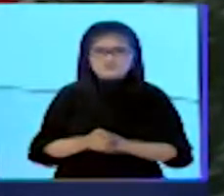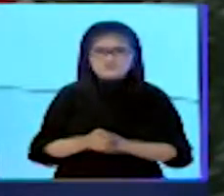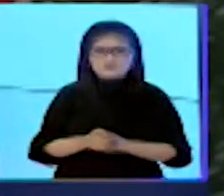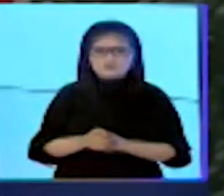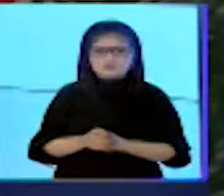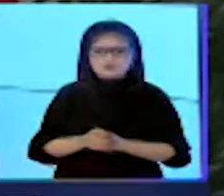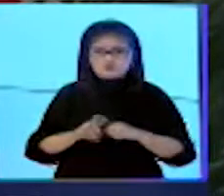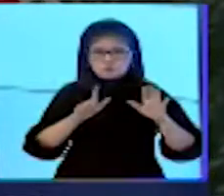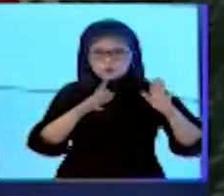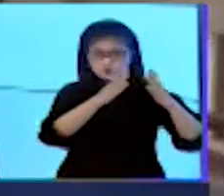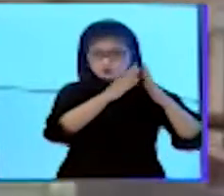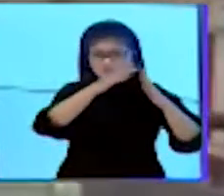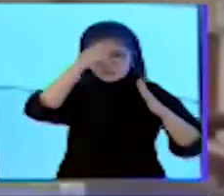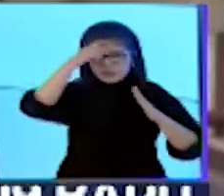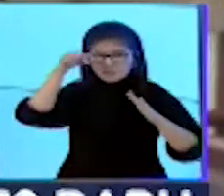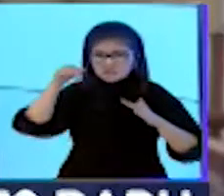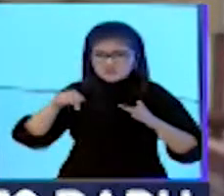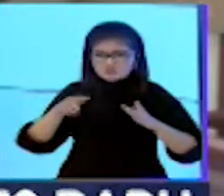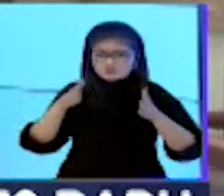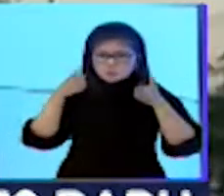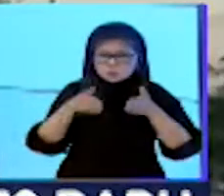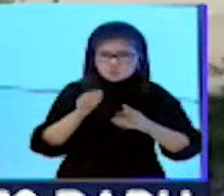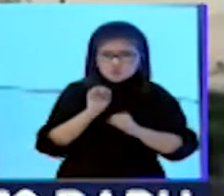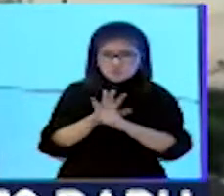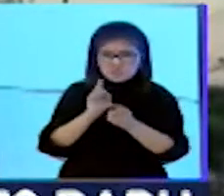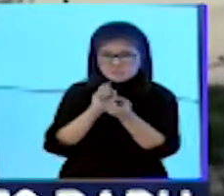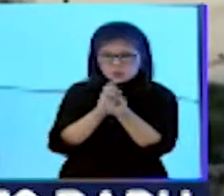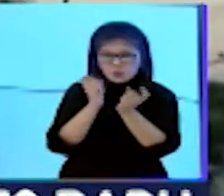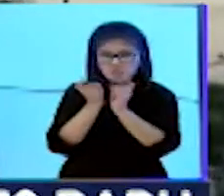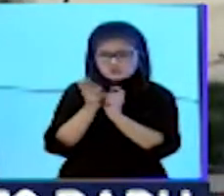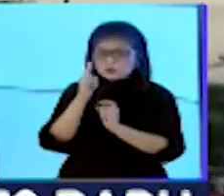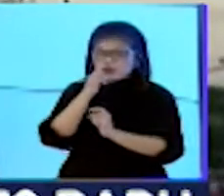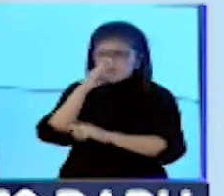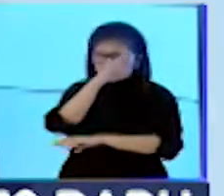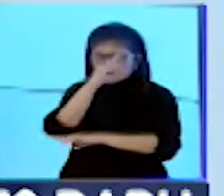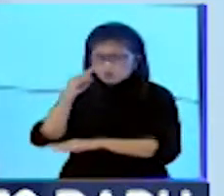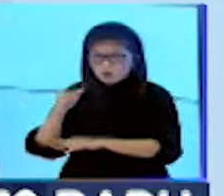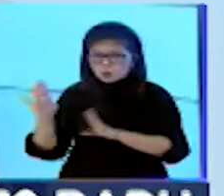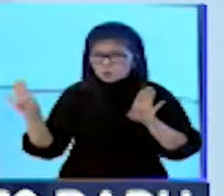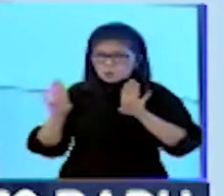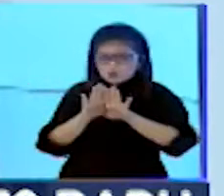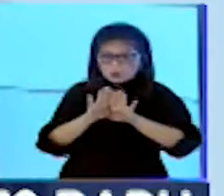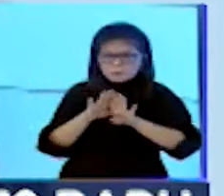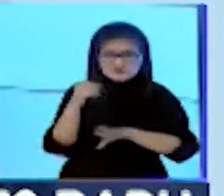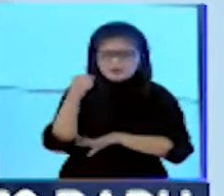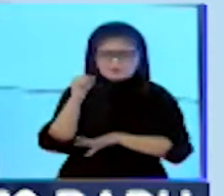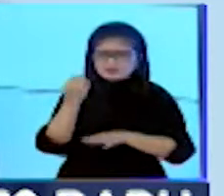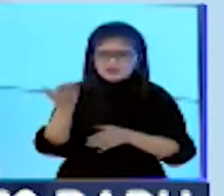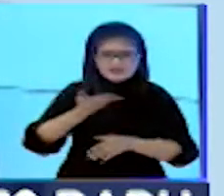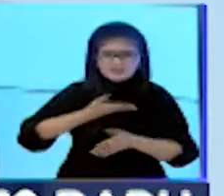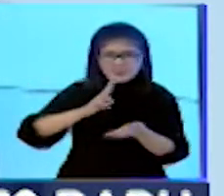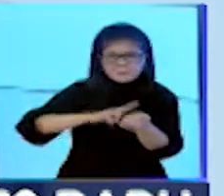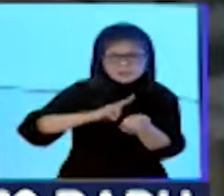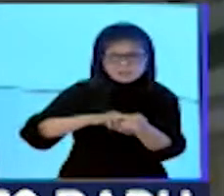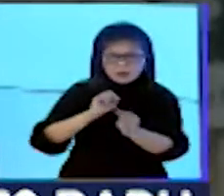Rumah sakit rujukan COVID-19 di Sidoarjo, Jawa Timur sejak Senin sore memutuskan menutup layanan pasien COVID-19 baru selama kurang lebih satu